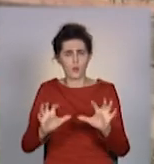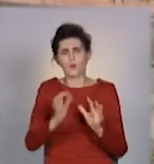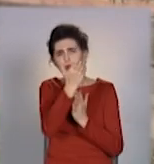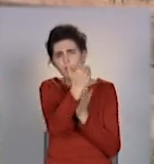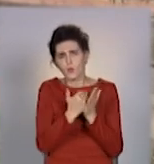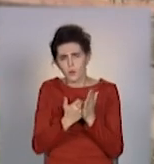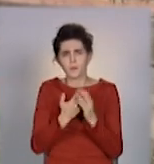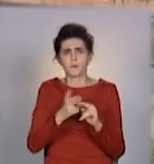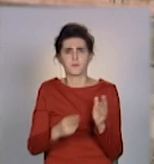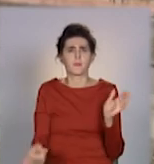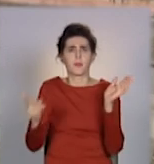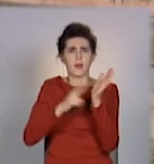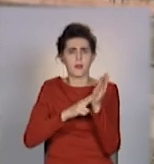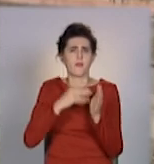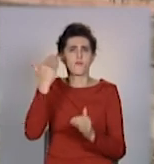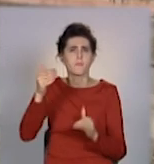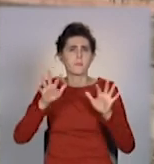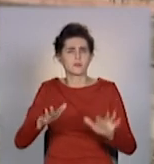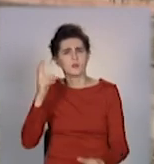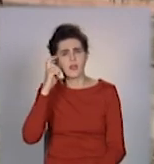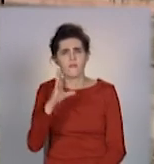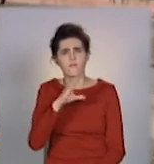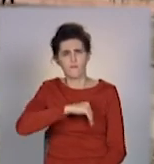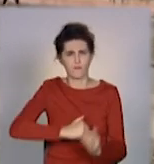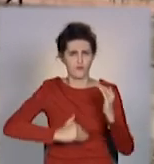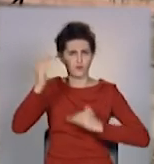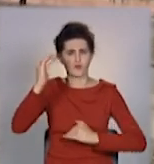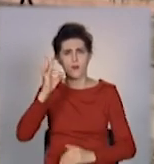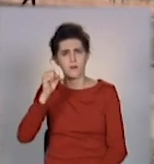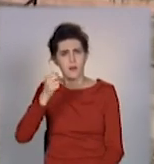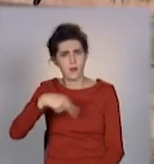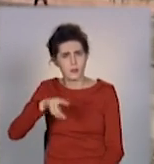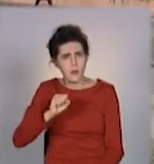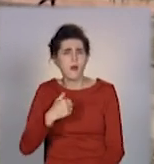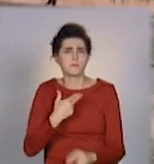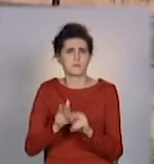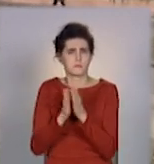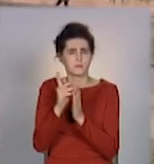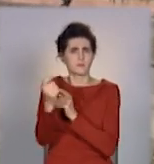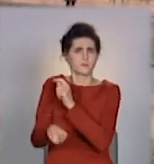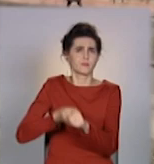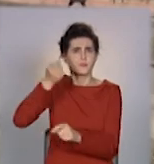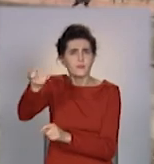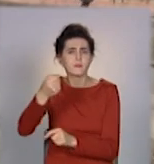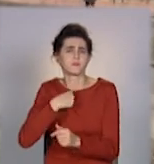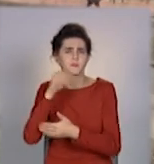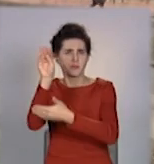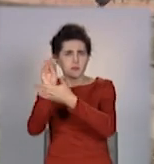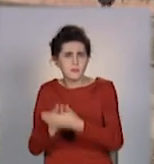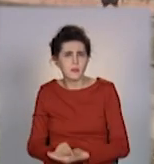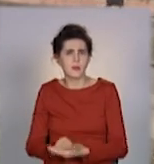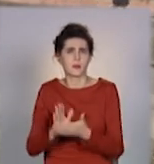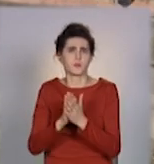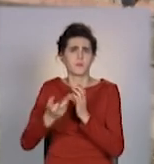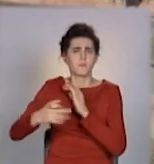Раді. 2093D. Ми являємося, наша організація, одним із його соавторов, который разделяет